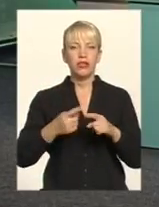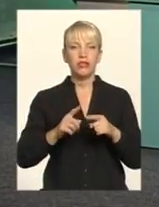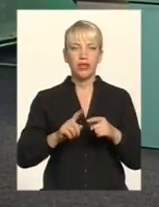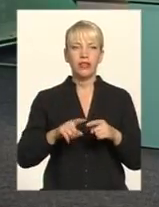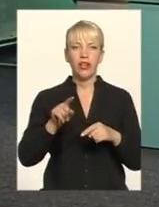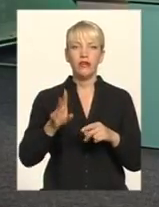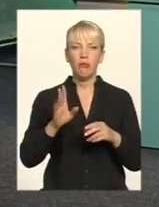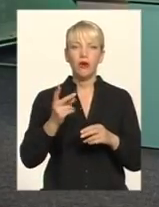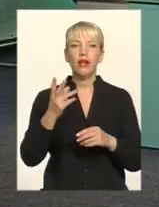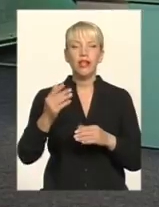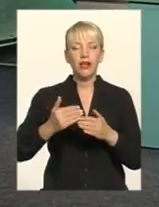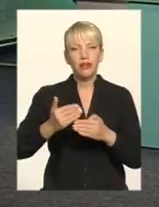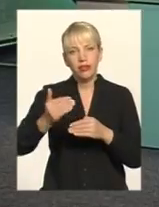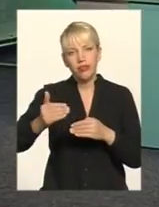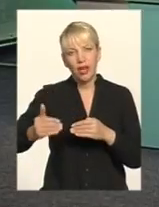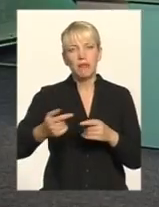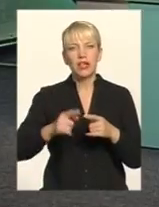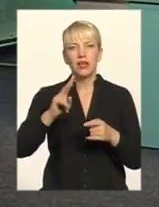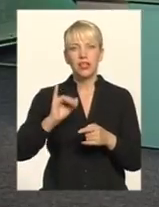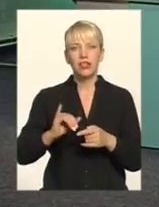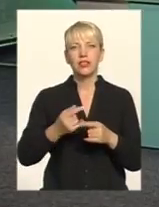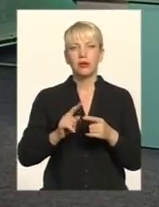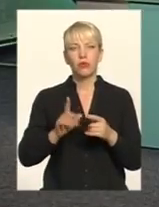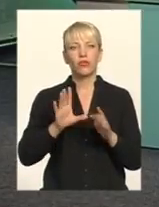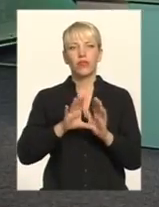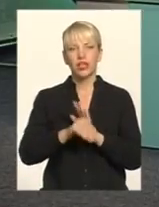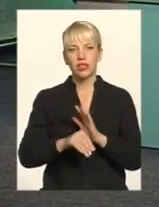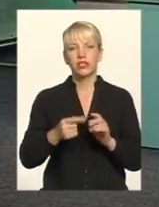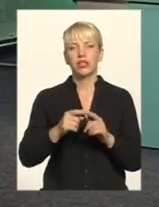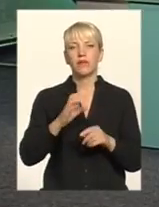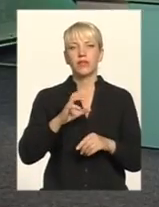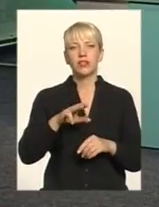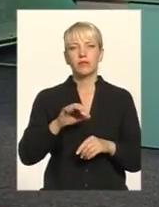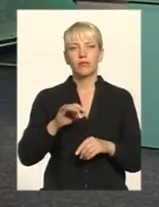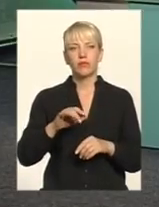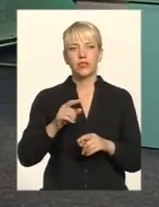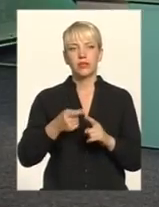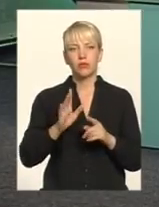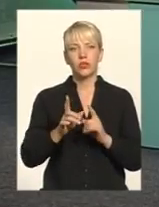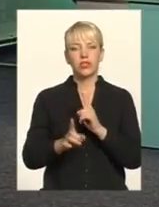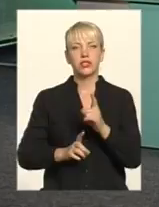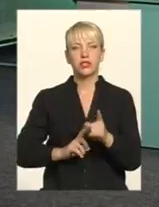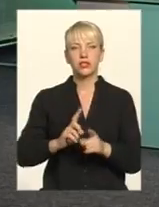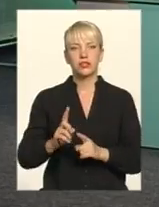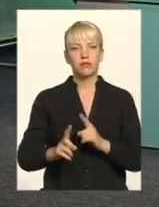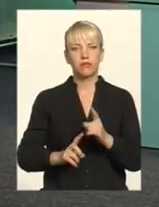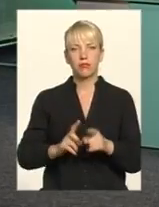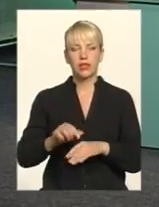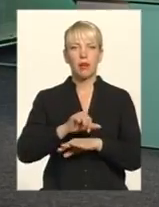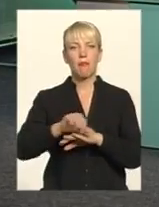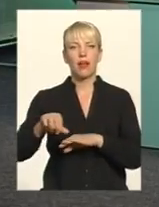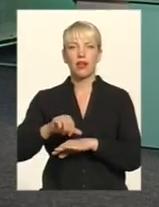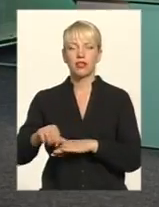на других етапах. То, що є історично складені, ті, що можуть віднести там села до Смотрицького району, це зміна цих. Так що, ну, але